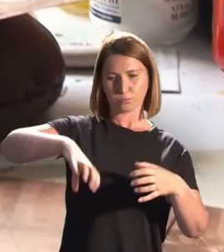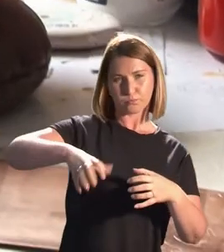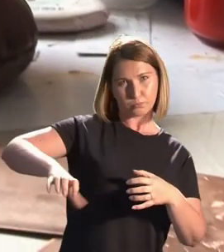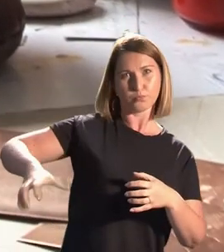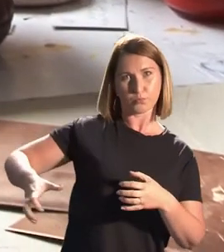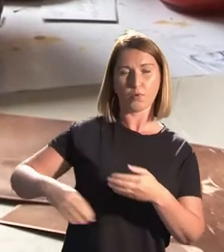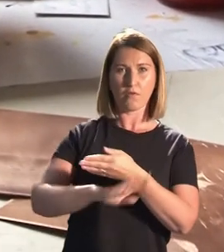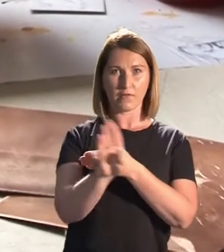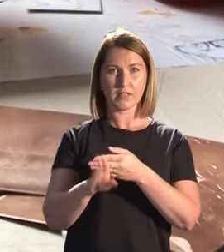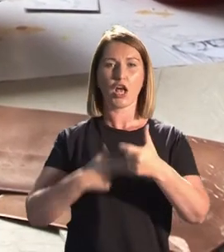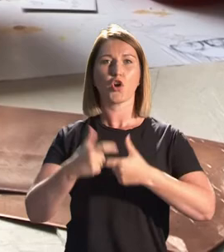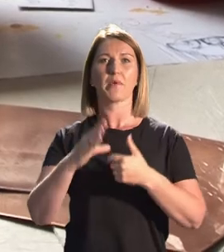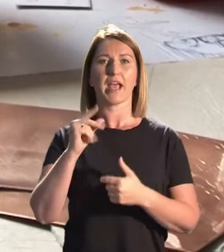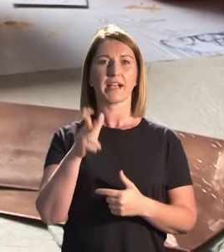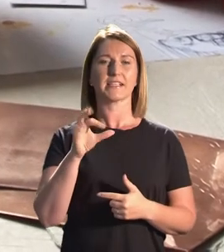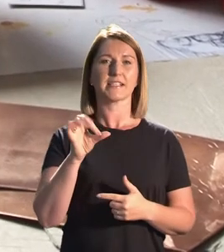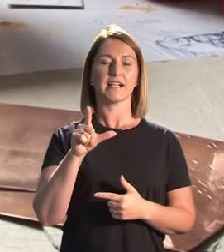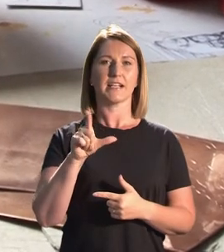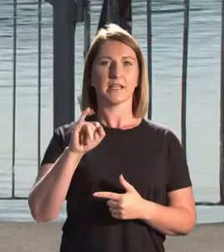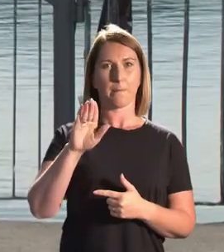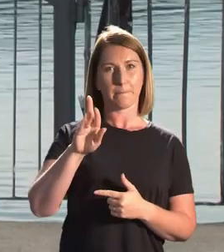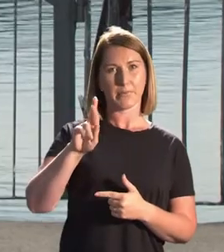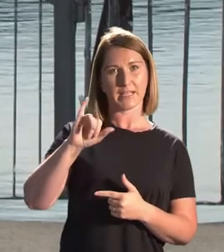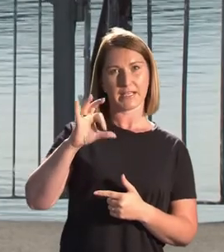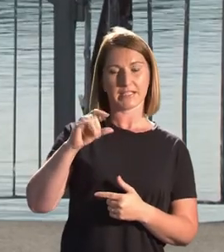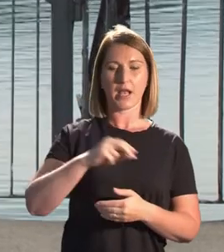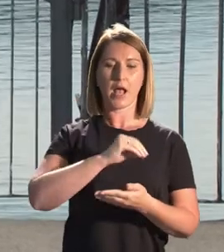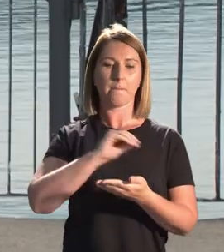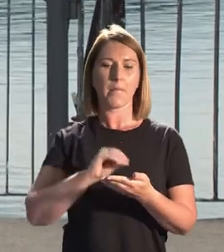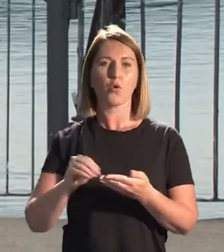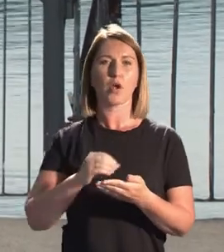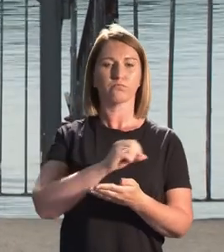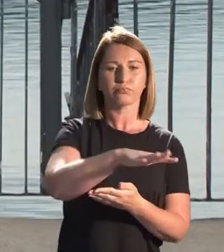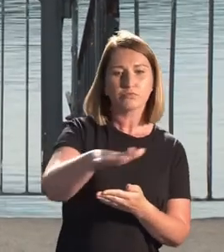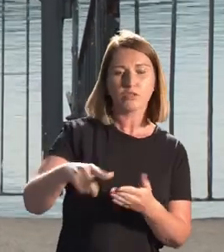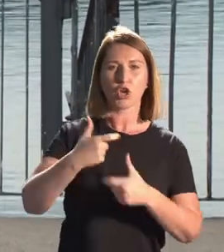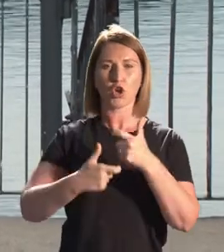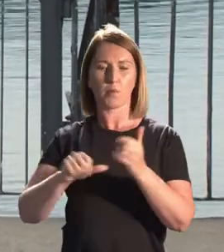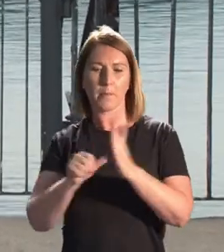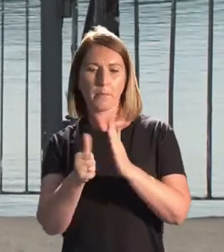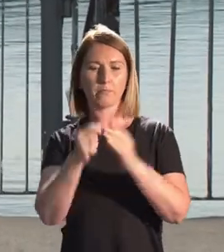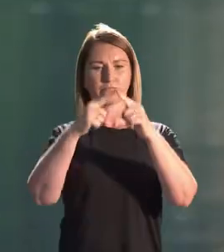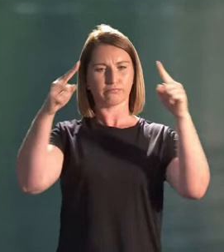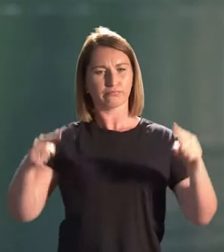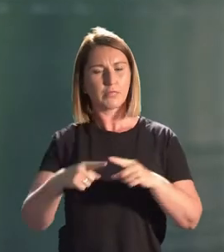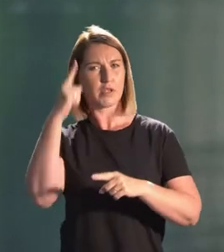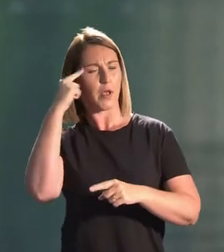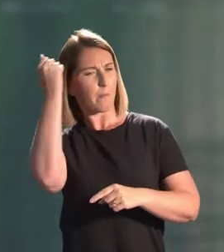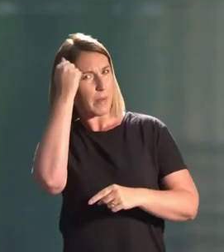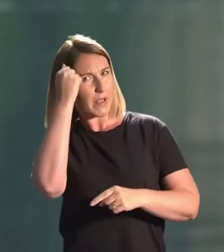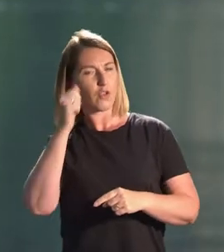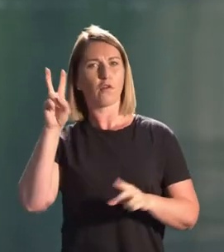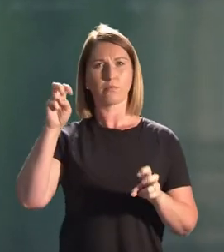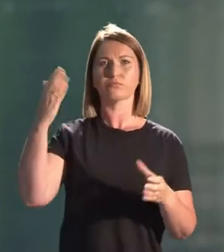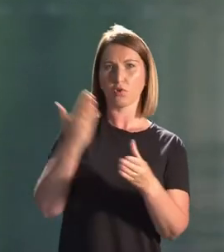granicą. Tworzy ekslibrysy i inne małe formy. Maluje pejzaże, projektuje pomniki, tablice pamiątkowe, loga. Jego pasją